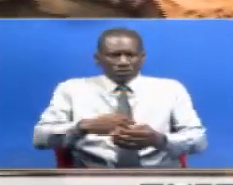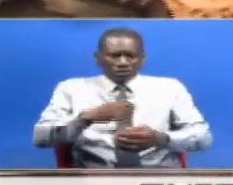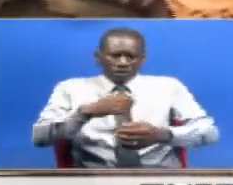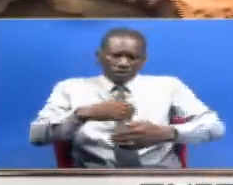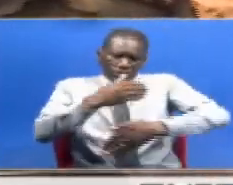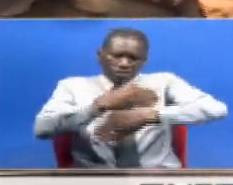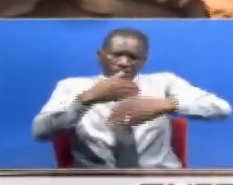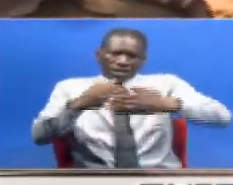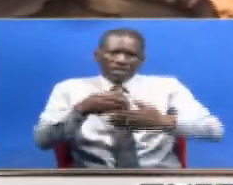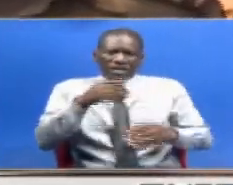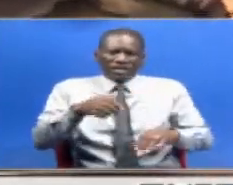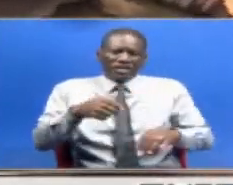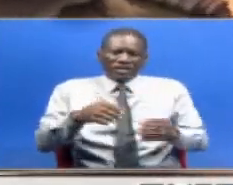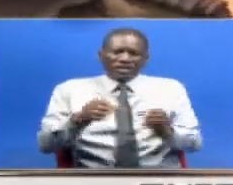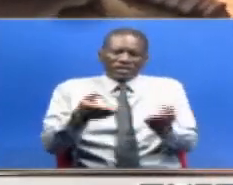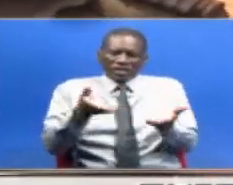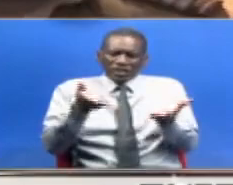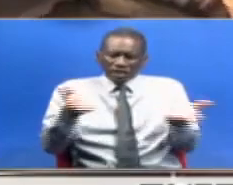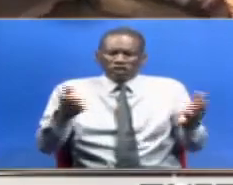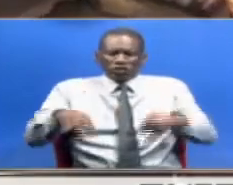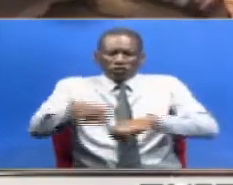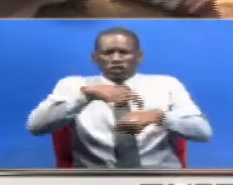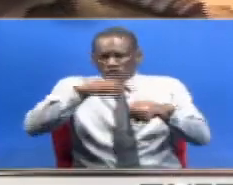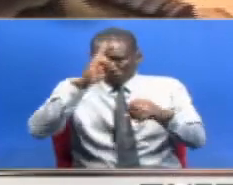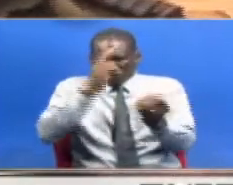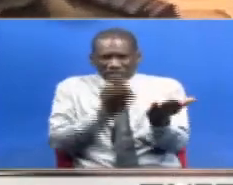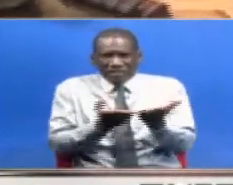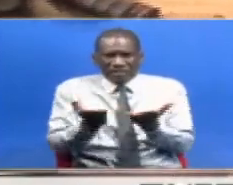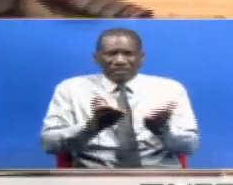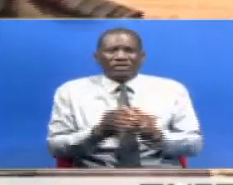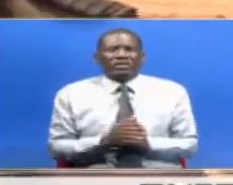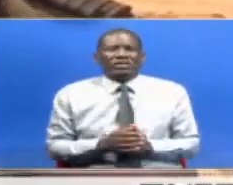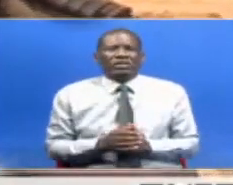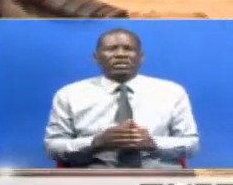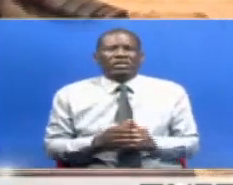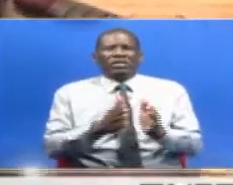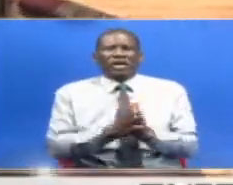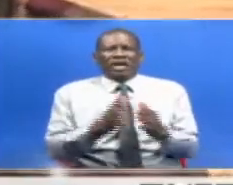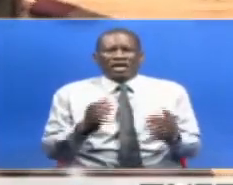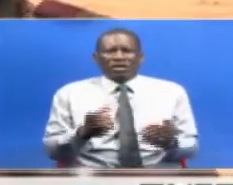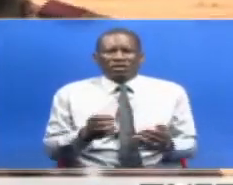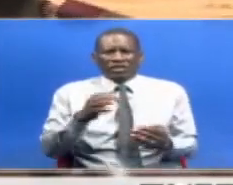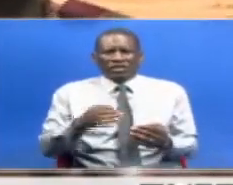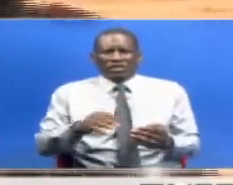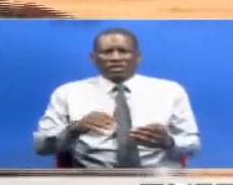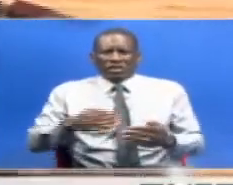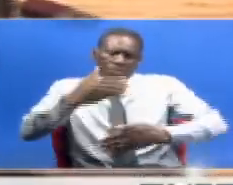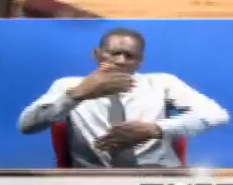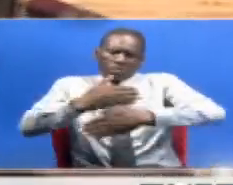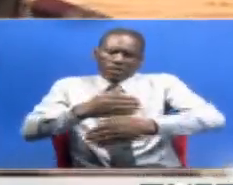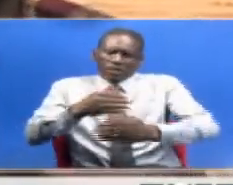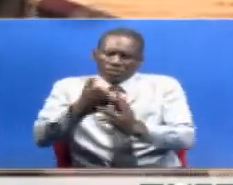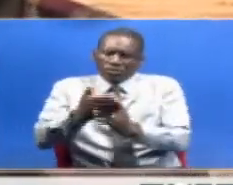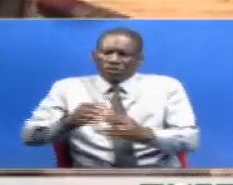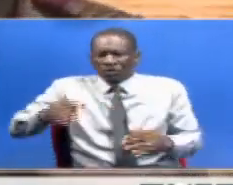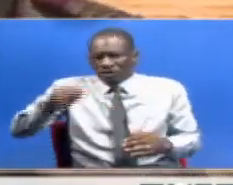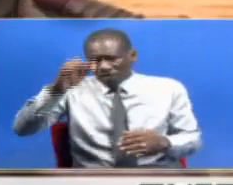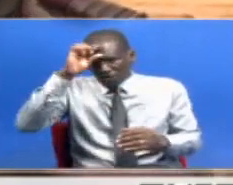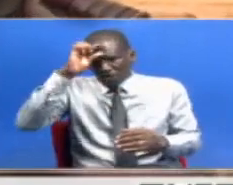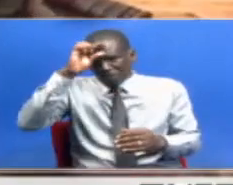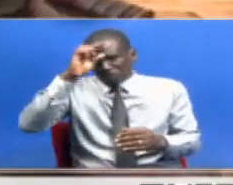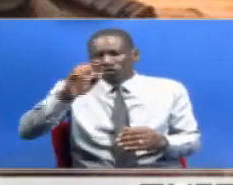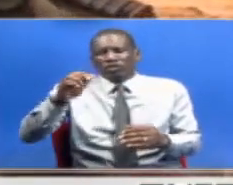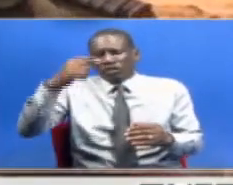ya National Police Service. Mapatano yaliyopo ni katikati ya County Government of Kitui na National Police